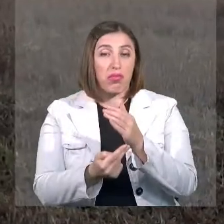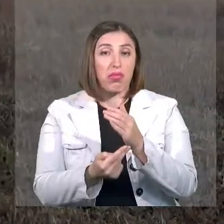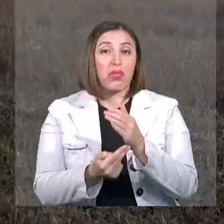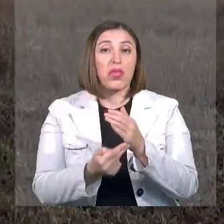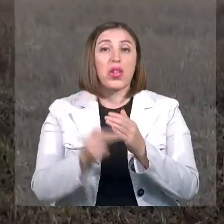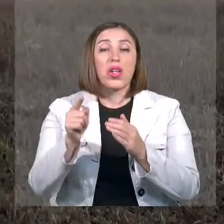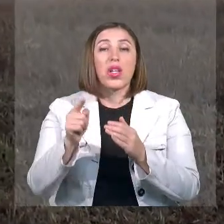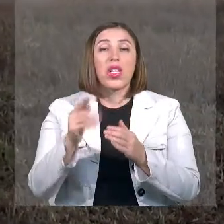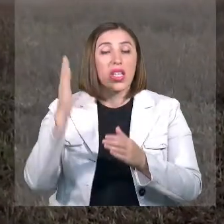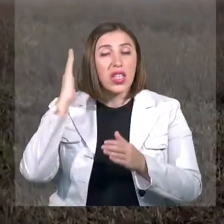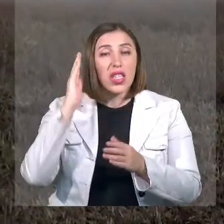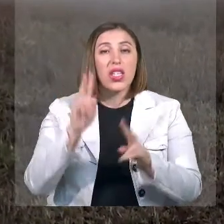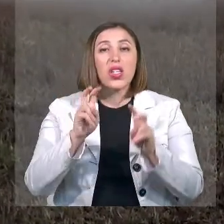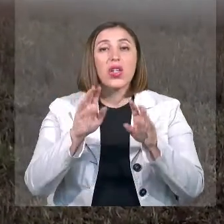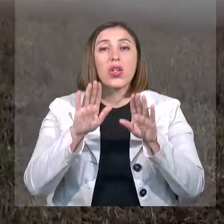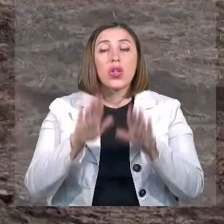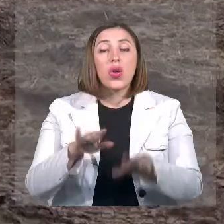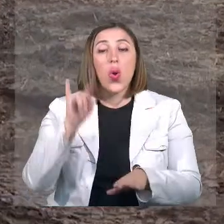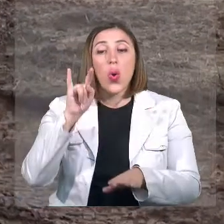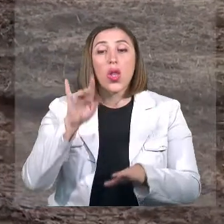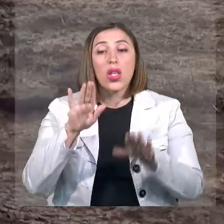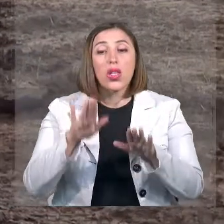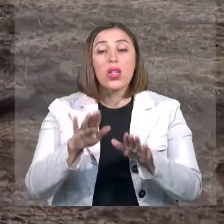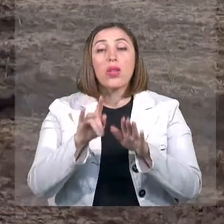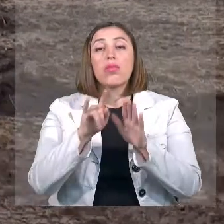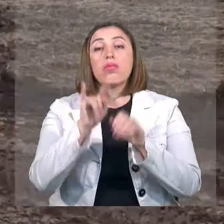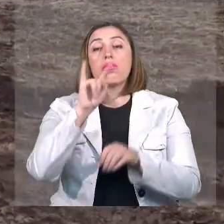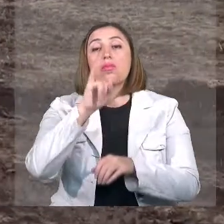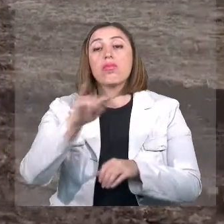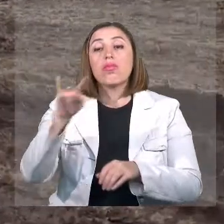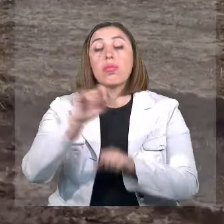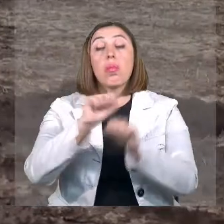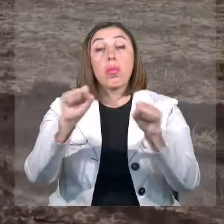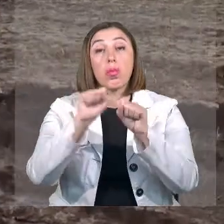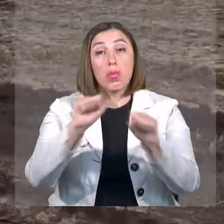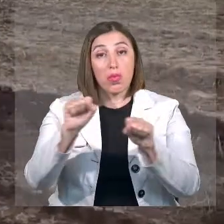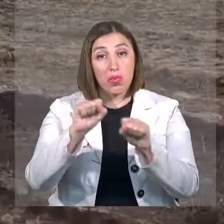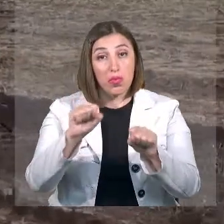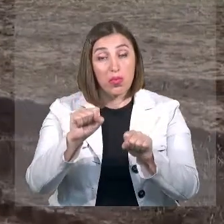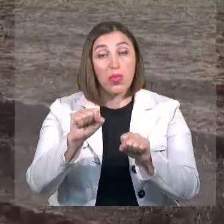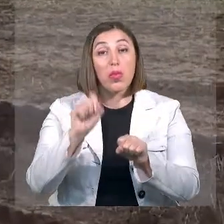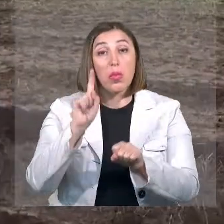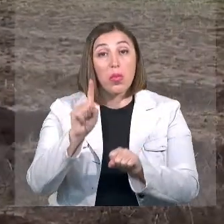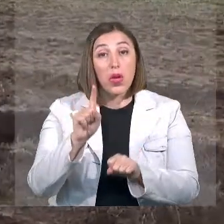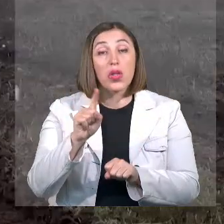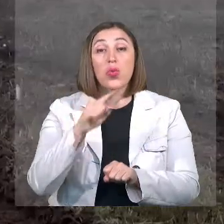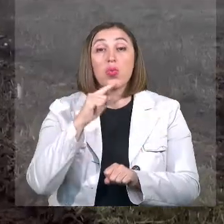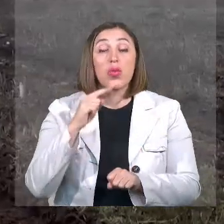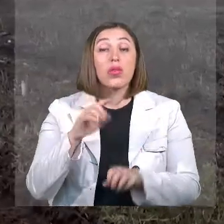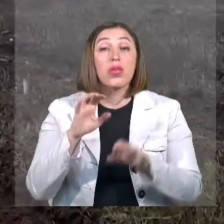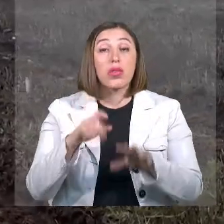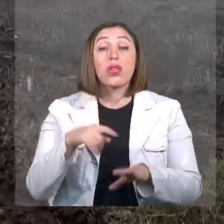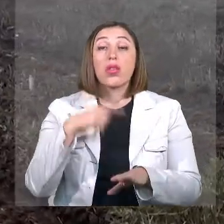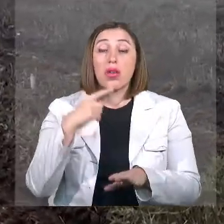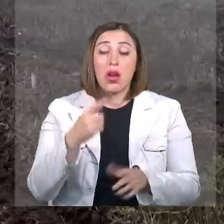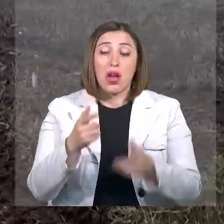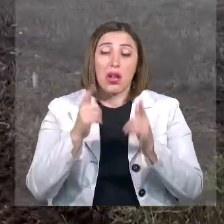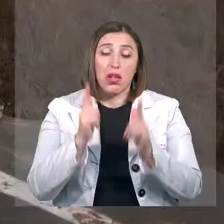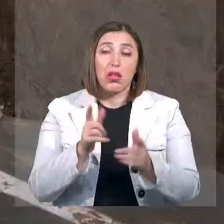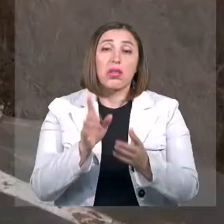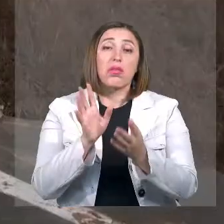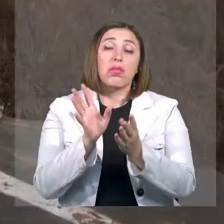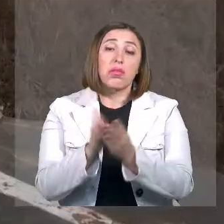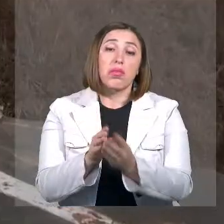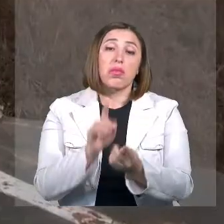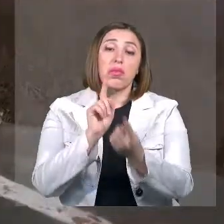խորը թիկունքում գտնվող օդանավակայանի վրա հարձակումները։ Ռուսաստանի նախագահը մինչդեռ կրկին հայտարարել է, թե պատրաստ է